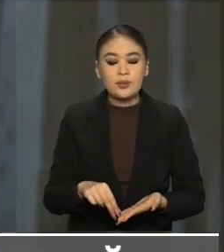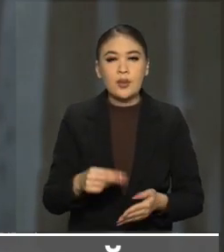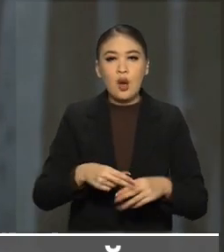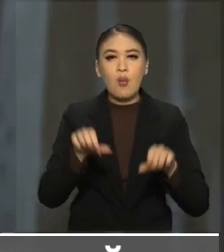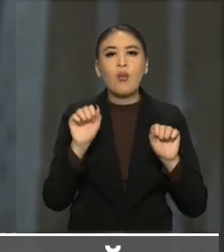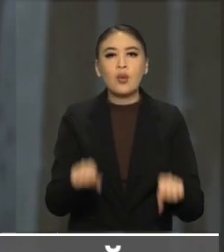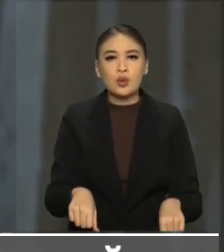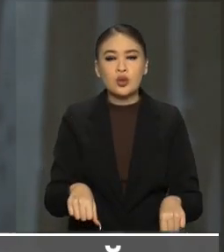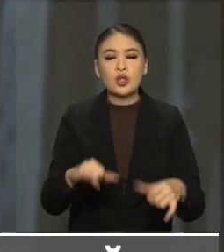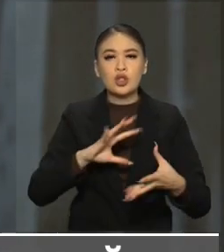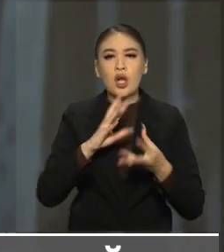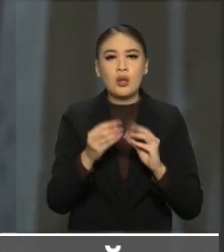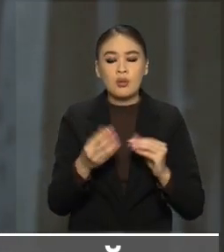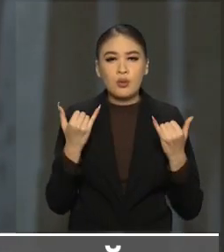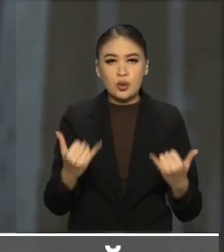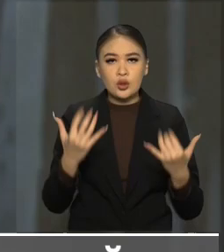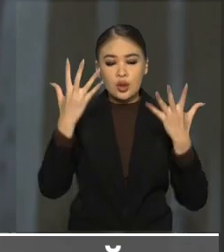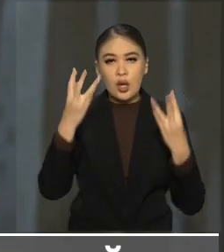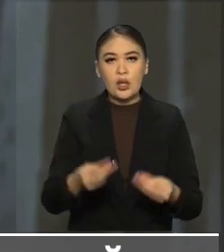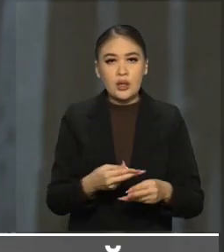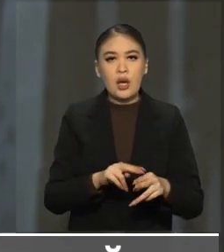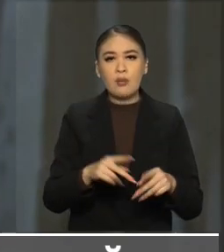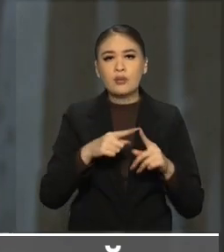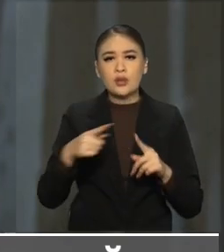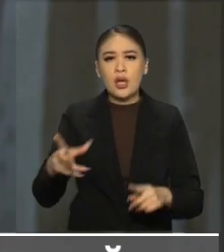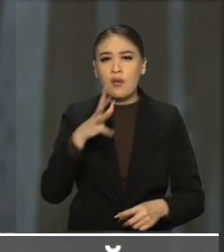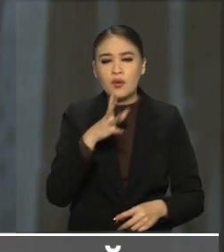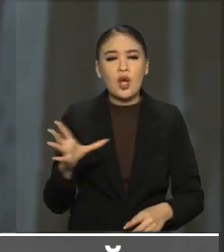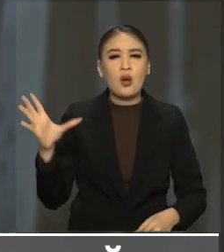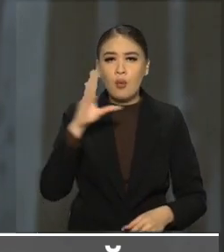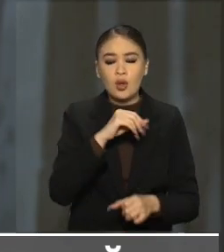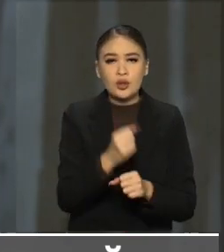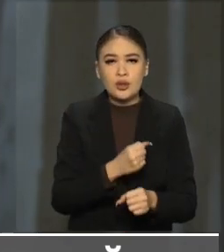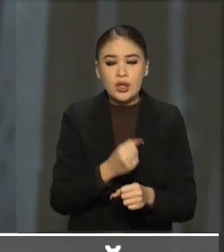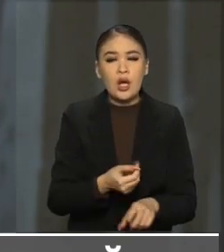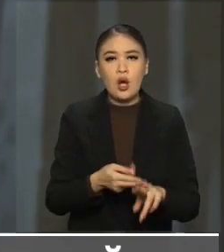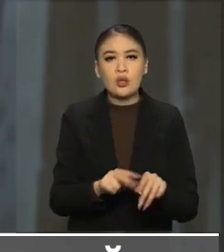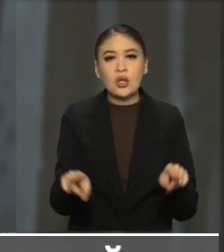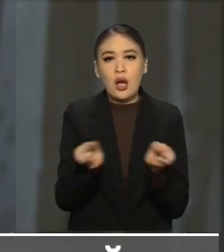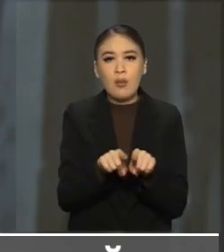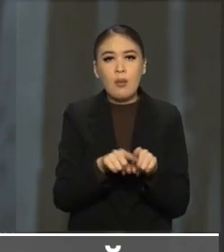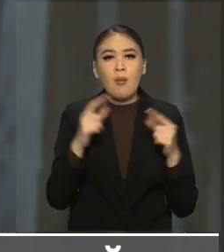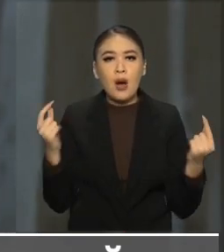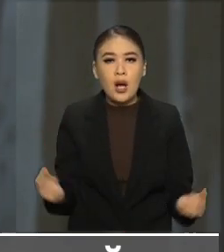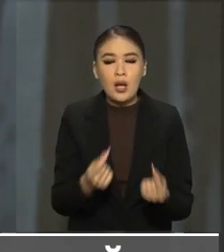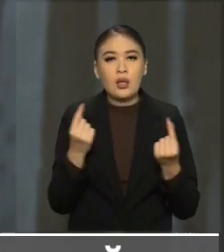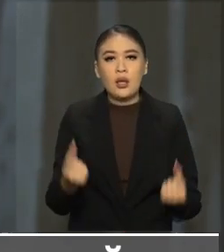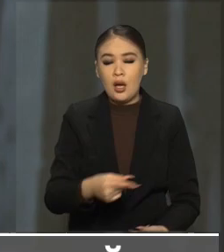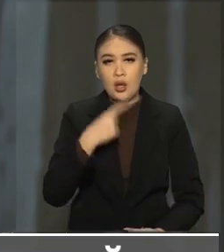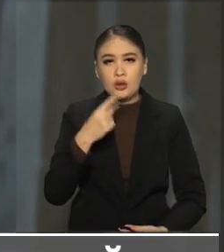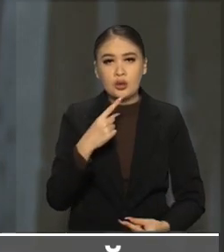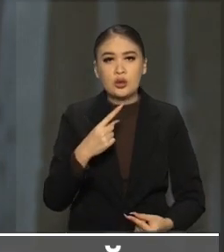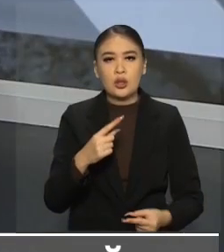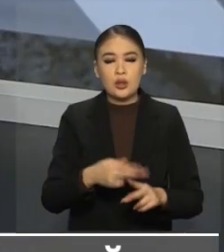болар еді жалпы? Бүгін олар біз біраз нәрсе жасадық, бірақ соның өзінде де ол аз болды деп өздері мүләйімсіп